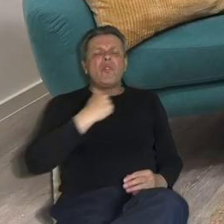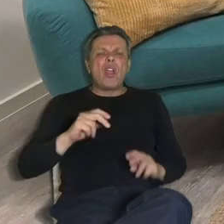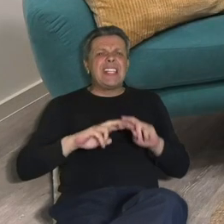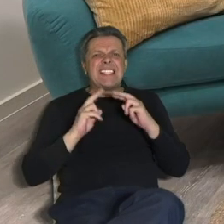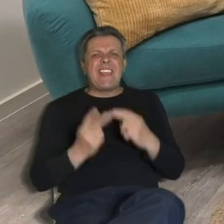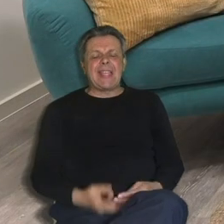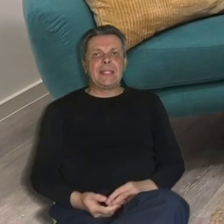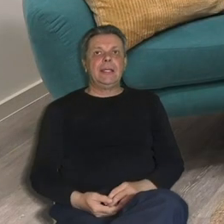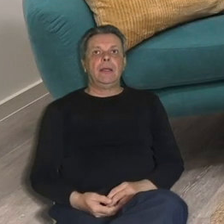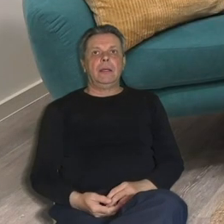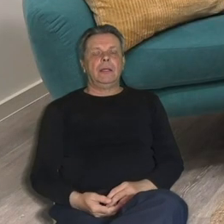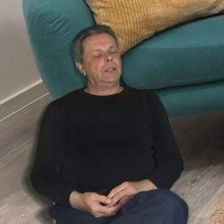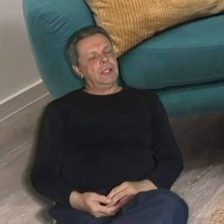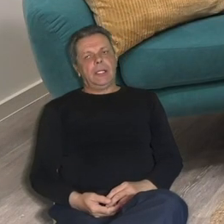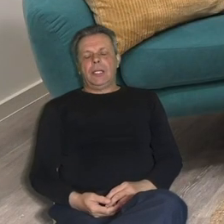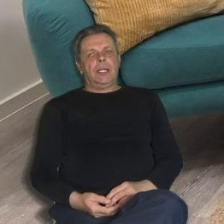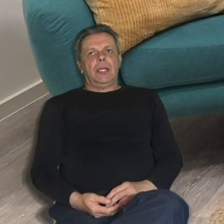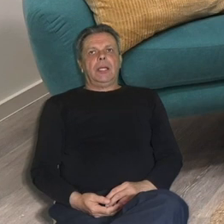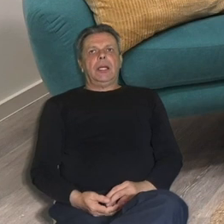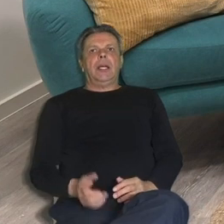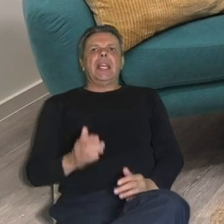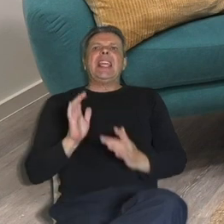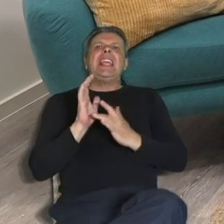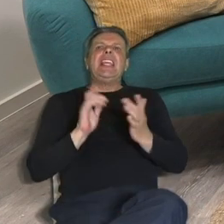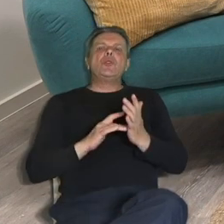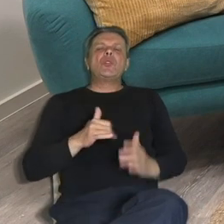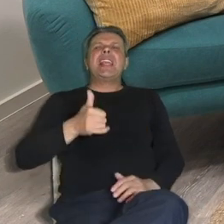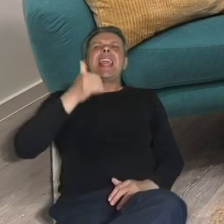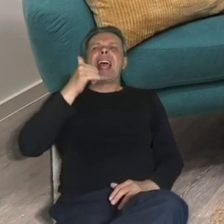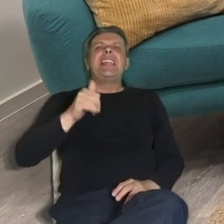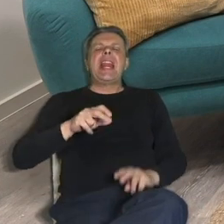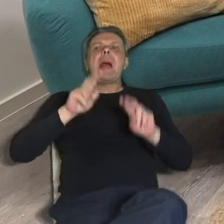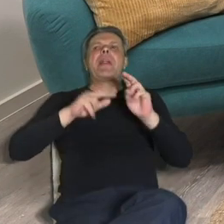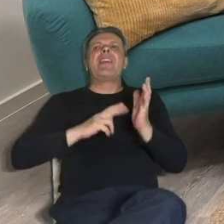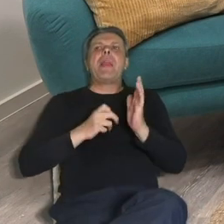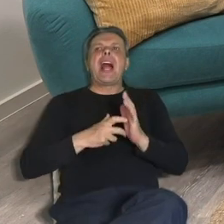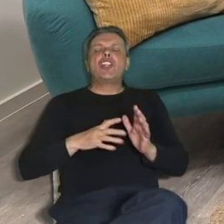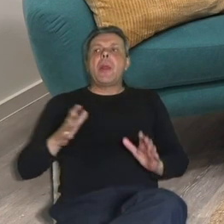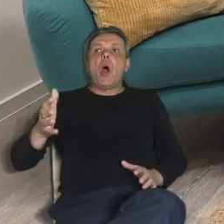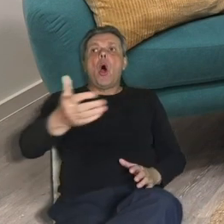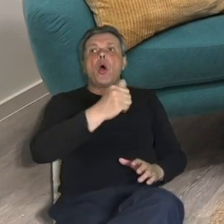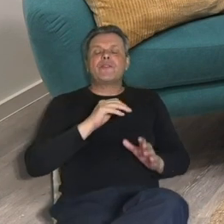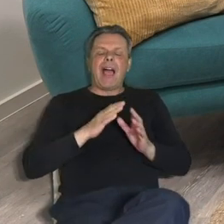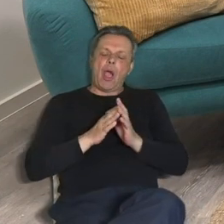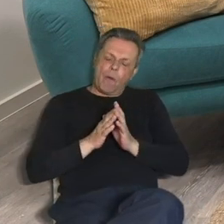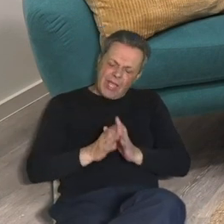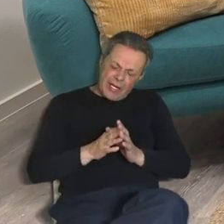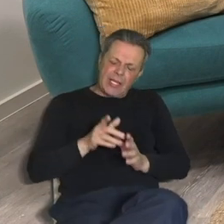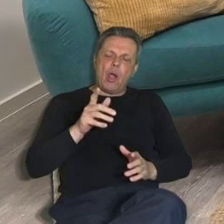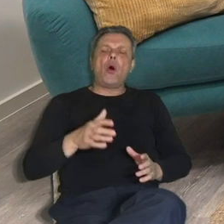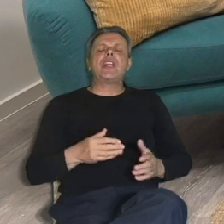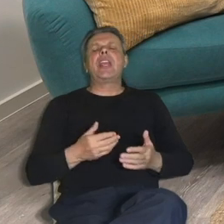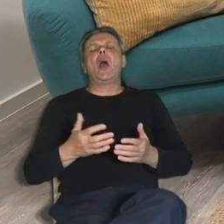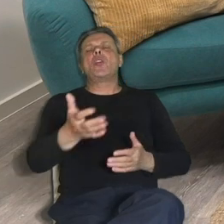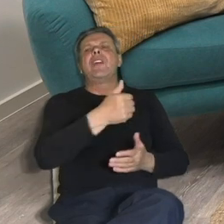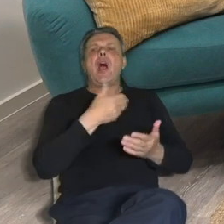osvaja se, dakle, po mom načinu razmišljanja, dakle, naš gospodin Isus je jedini na pravi način osvajao vjernike. Dakle, on ih osvaja dakle, tako